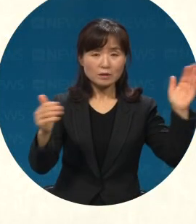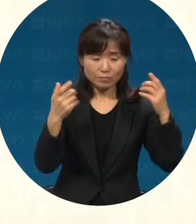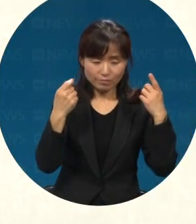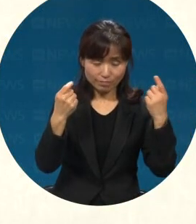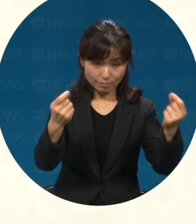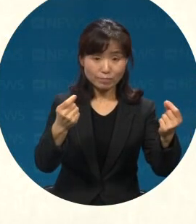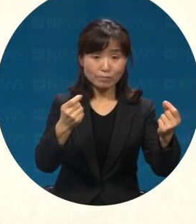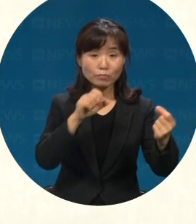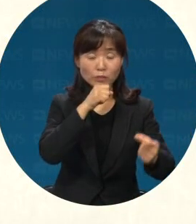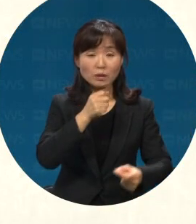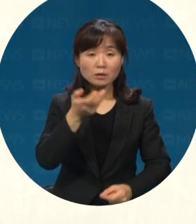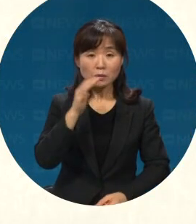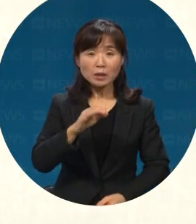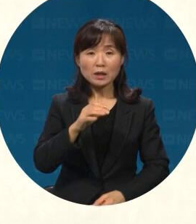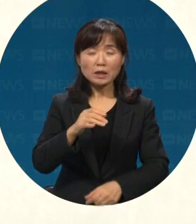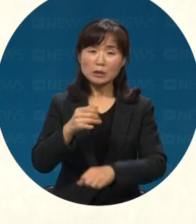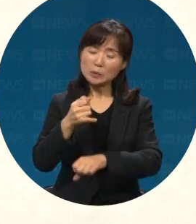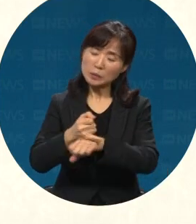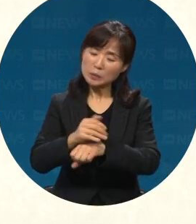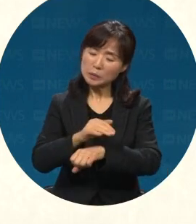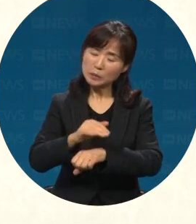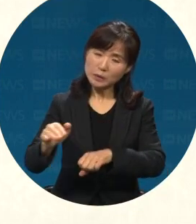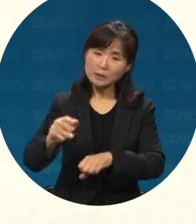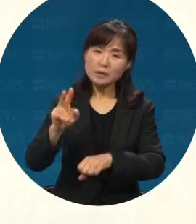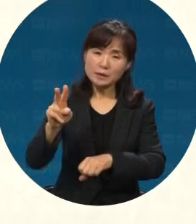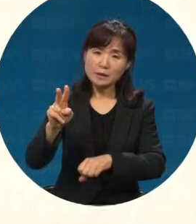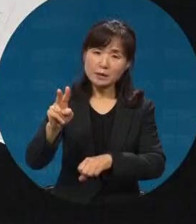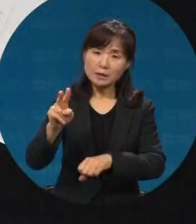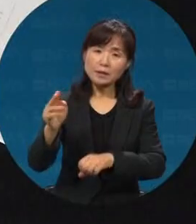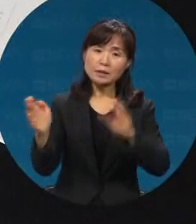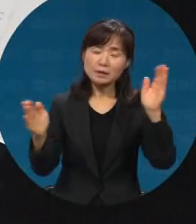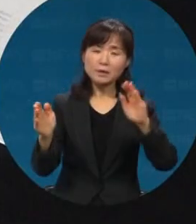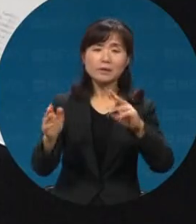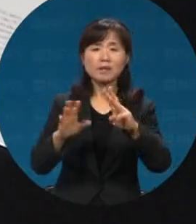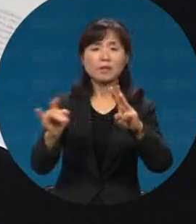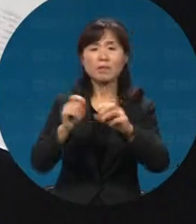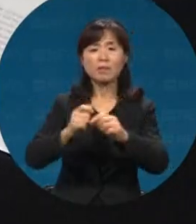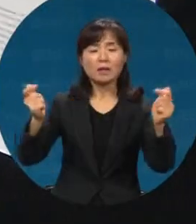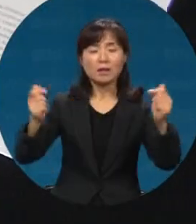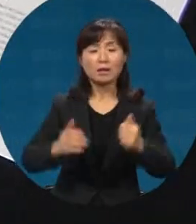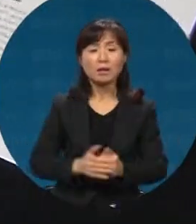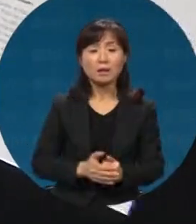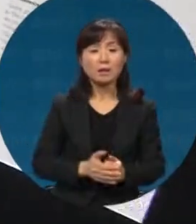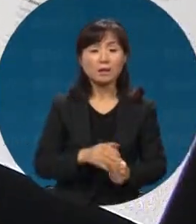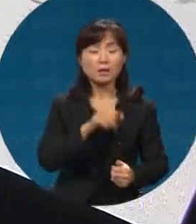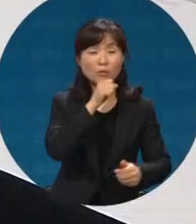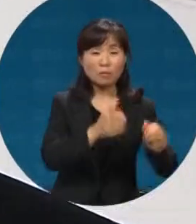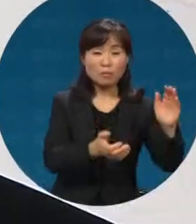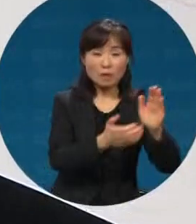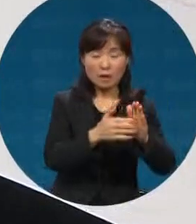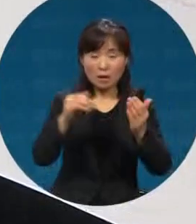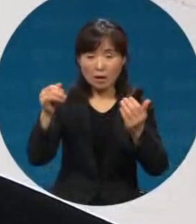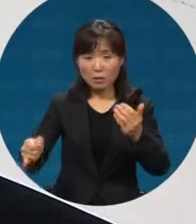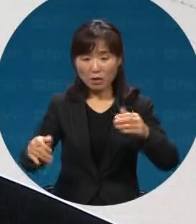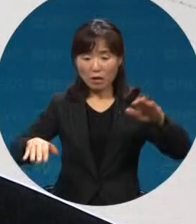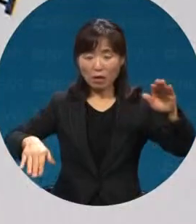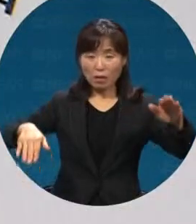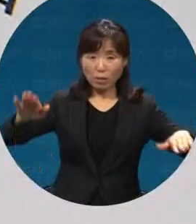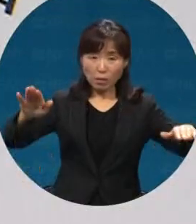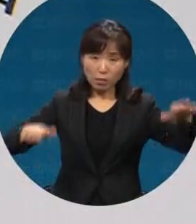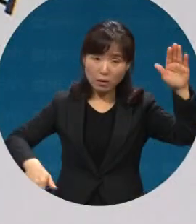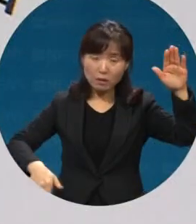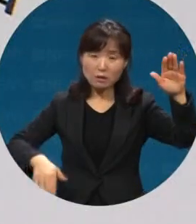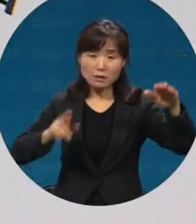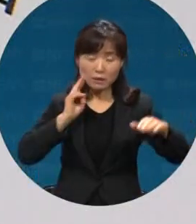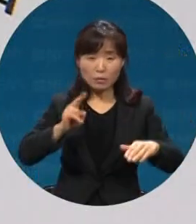없었지만이 수준 미만 학생 비율은 3배 가까이 들었습니다 상하위권 격차가 커진 건데 전문가들은 여기에 더해